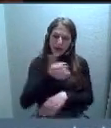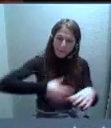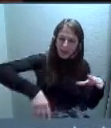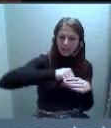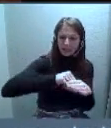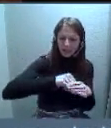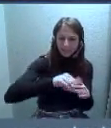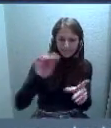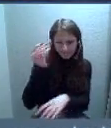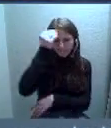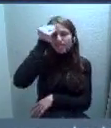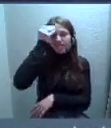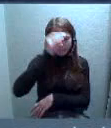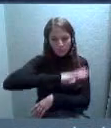conscience.